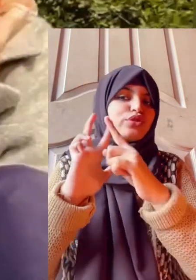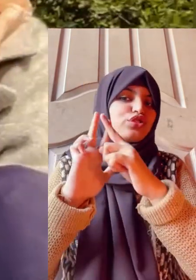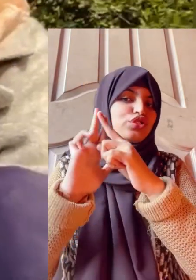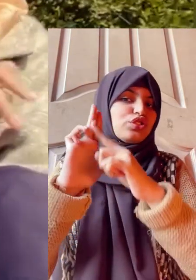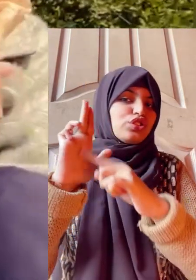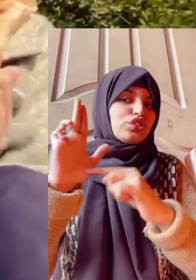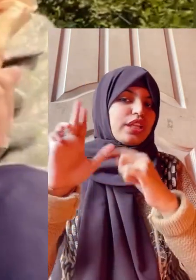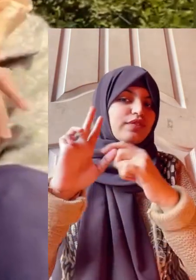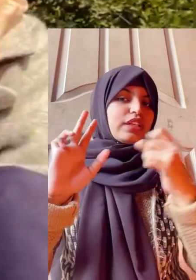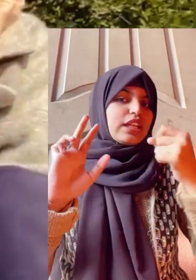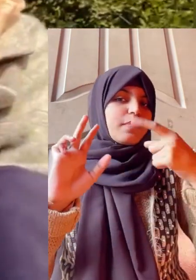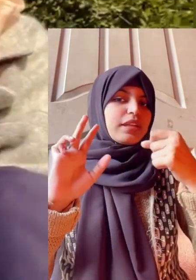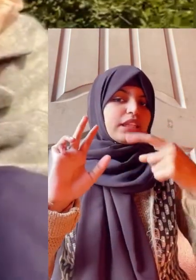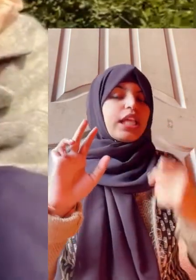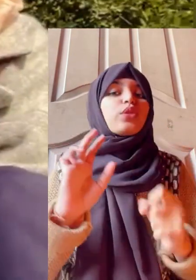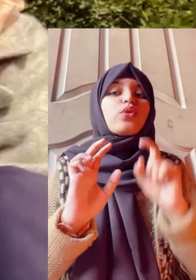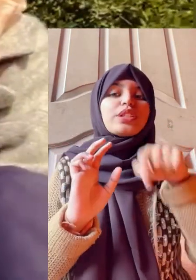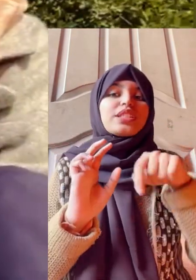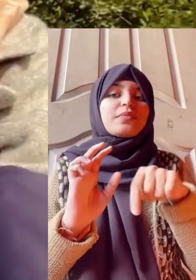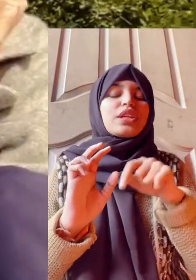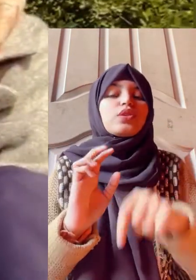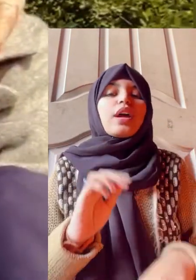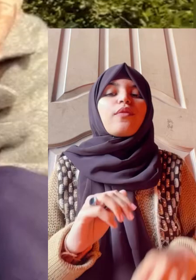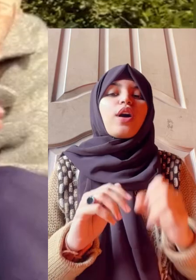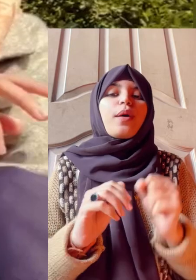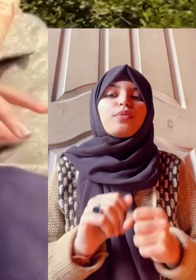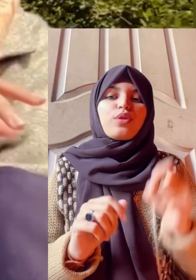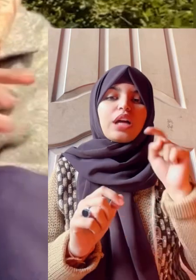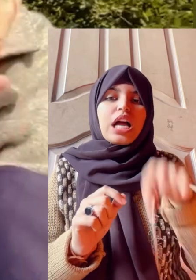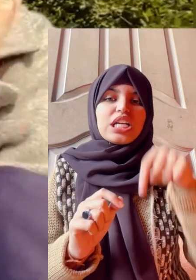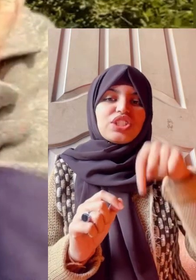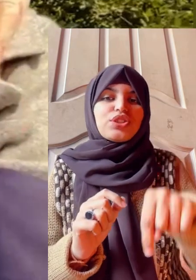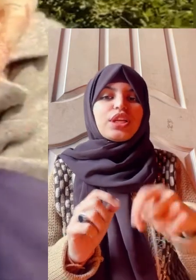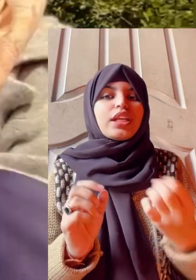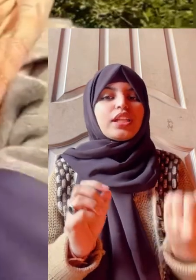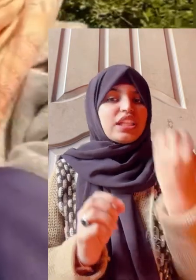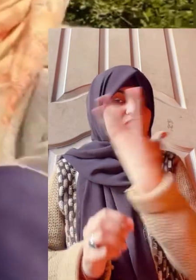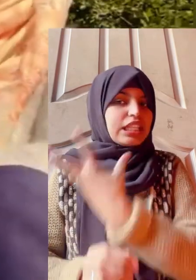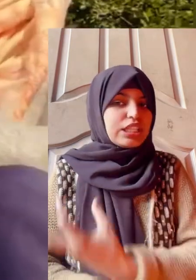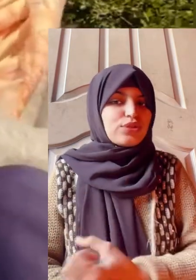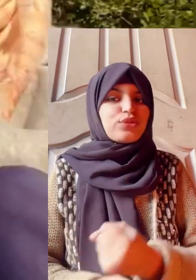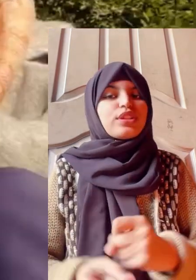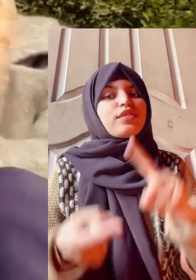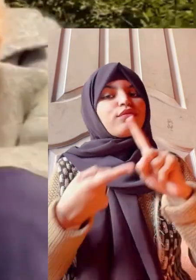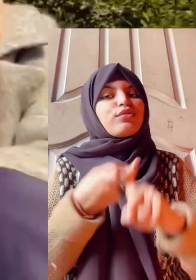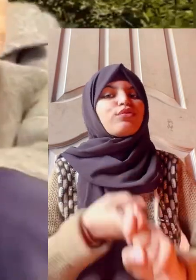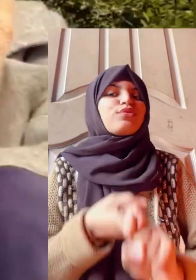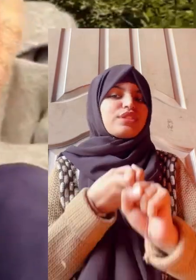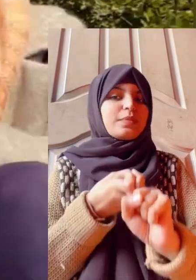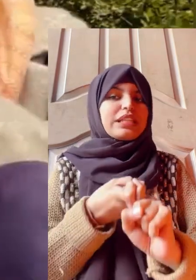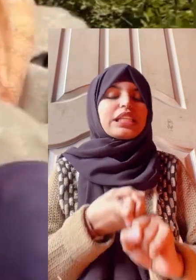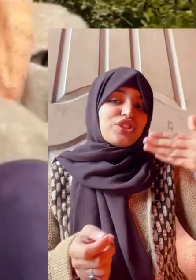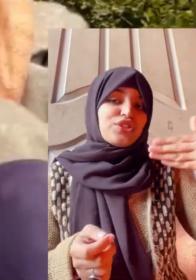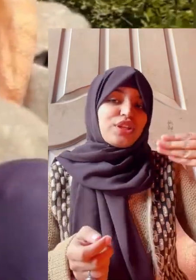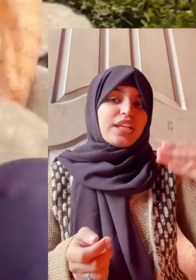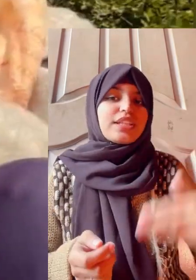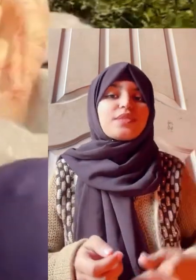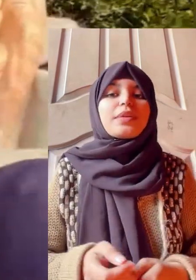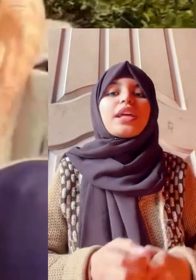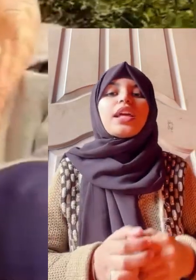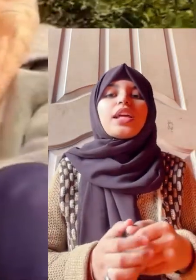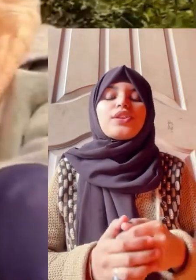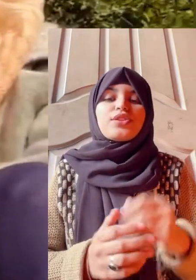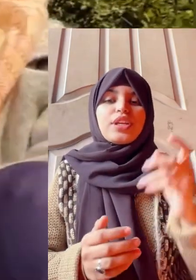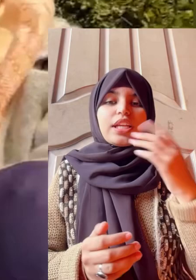थी, लाइक वी आर फ्रेंड्स। 8 जनवरी को हम मिले थे। तो इस पे मैं एक शेर, सबसे पहले तो मैं एक